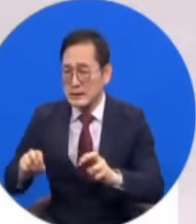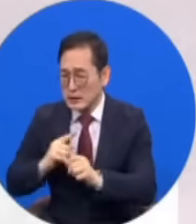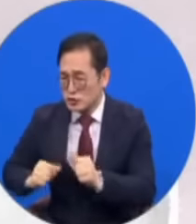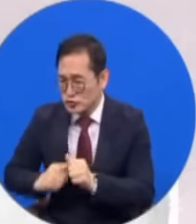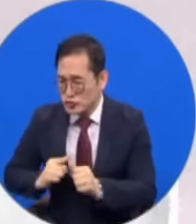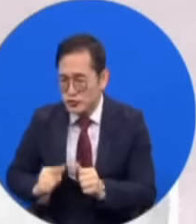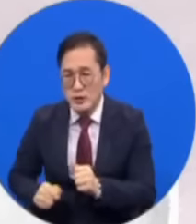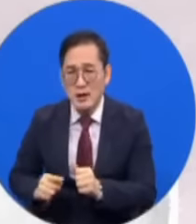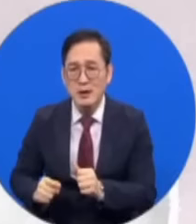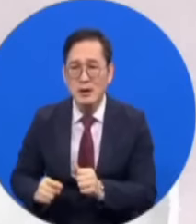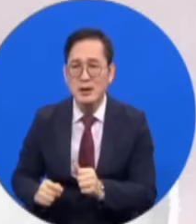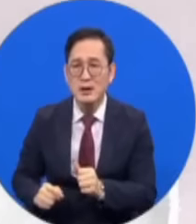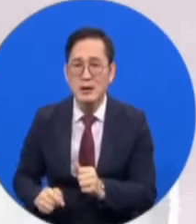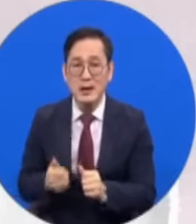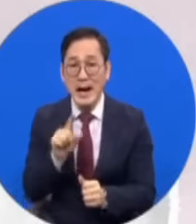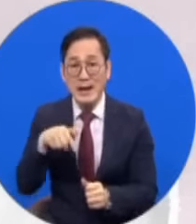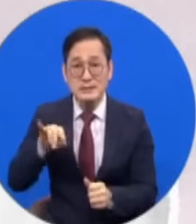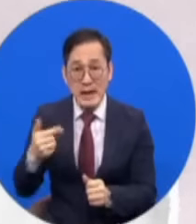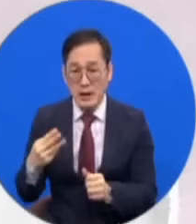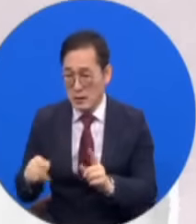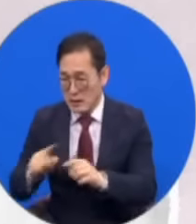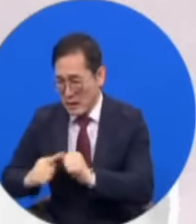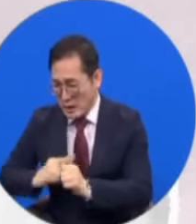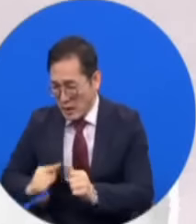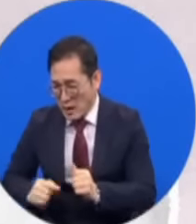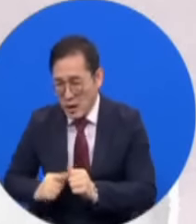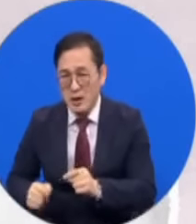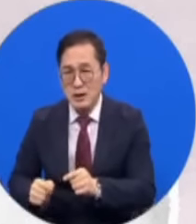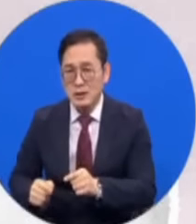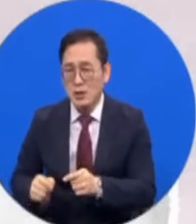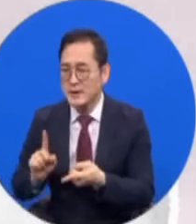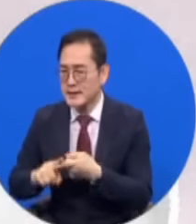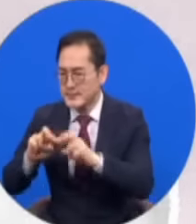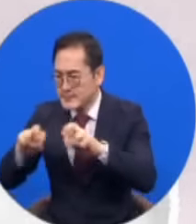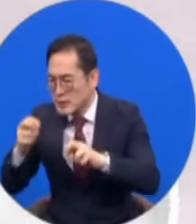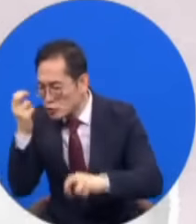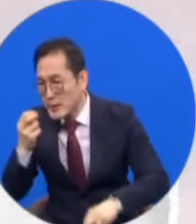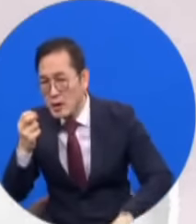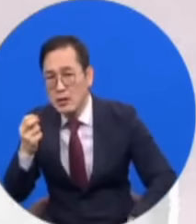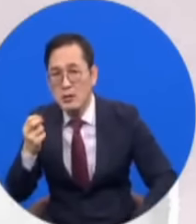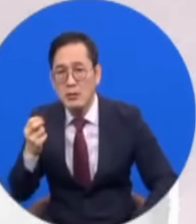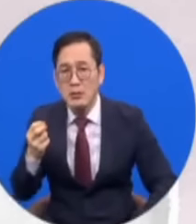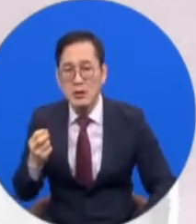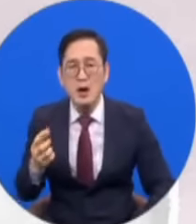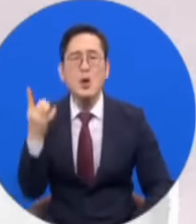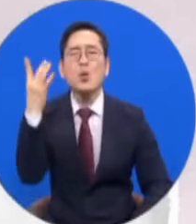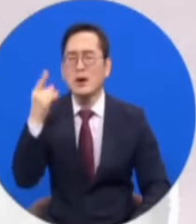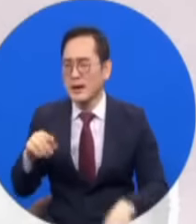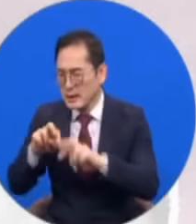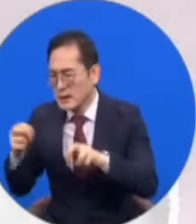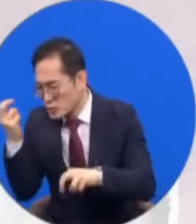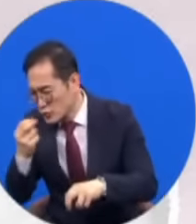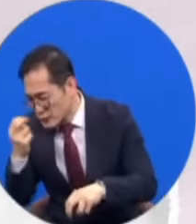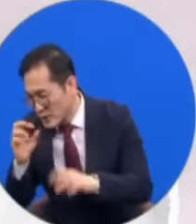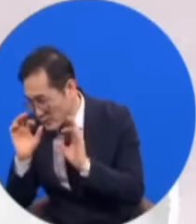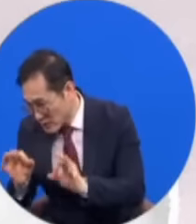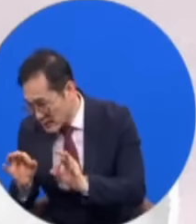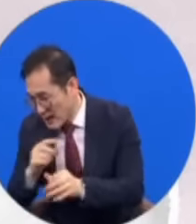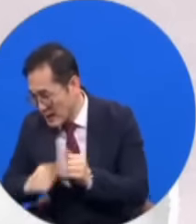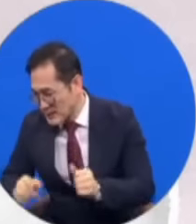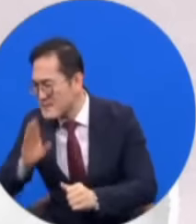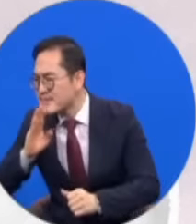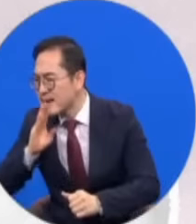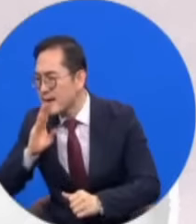거예요. 그렇군요. 이 학살이라는 것은 엄청난 인륜적 범죄 아닙니까? 일단은 진상을 해서 해보니까 학살이 되었다라고